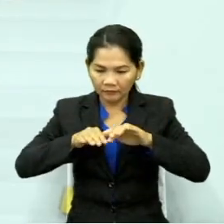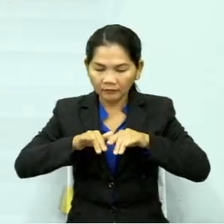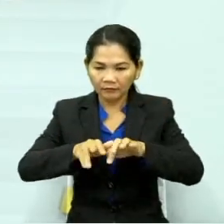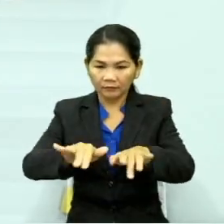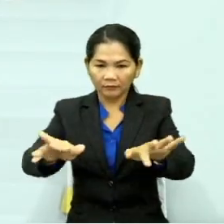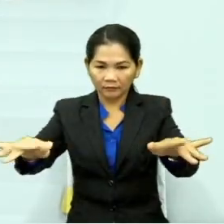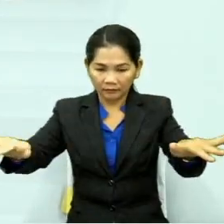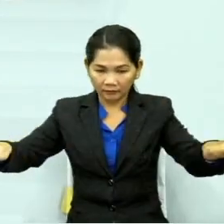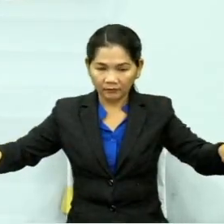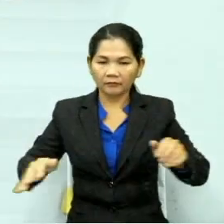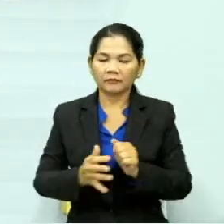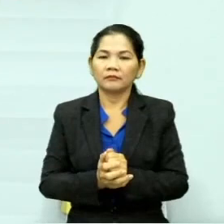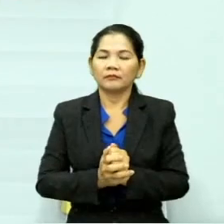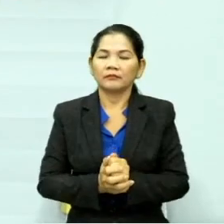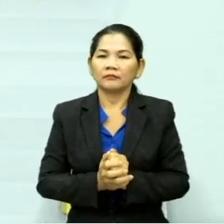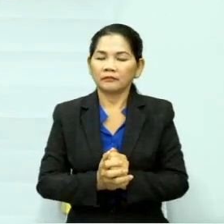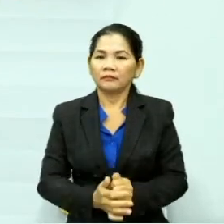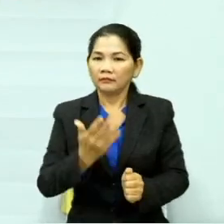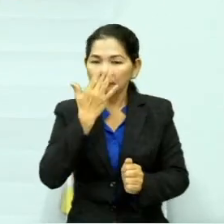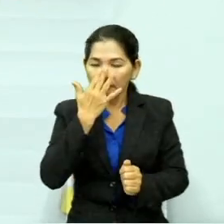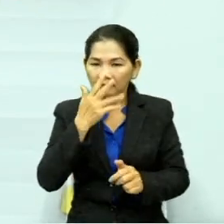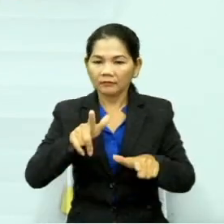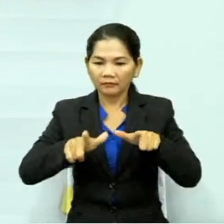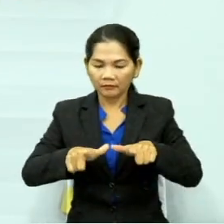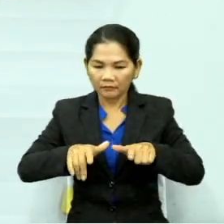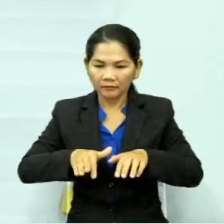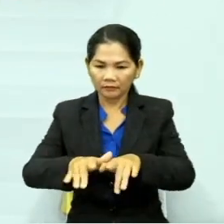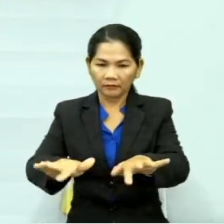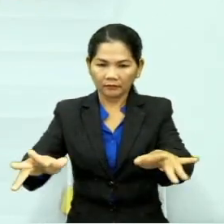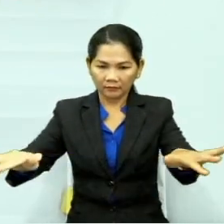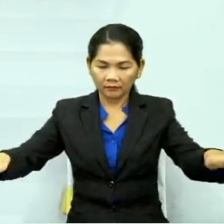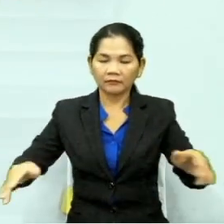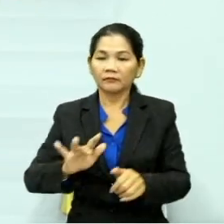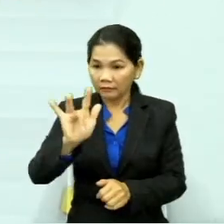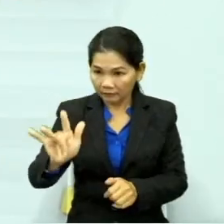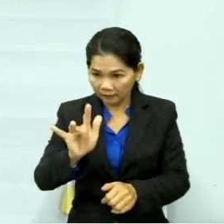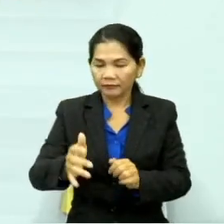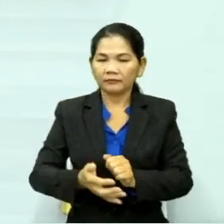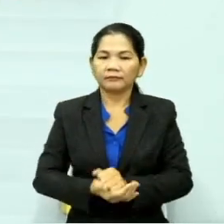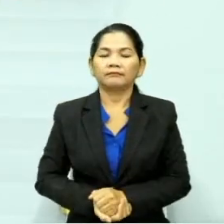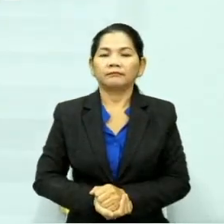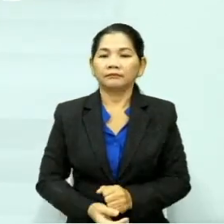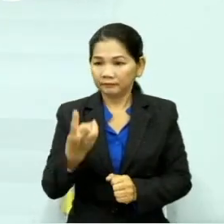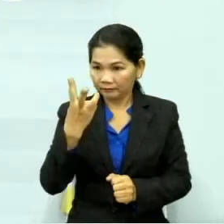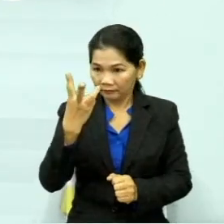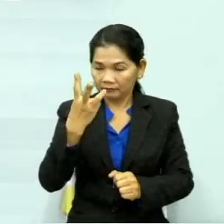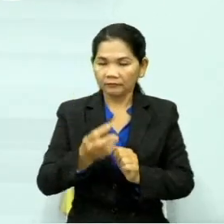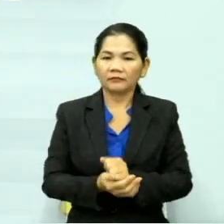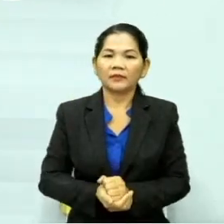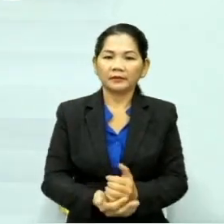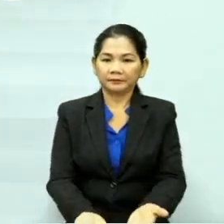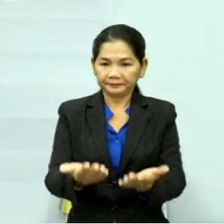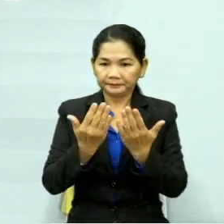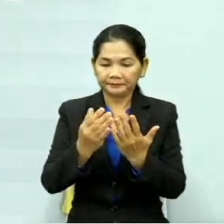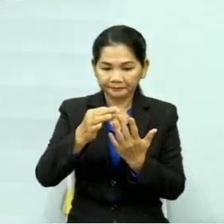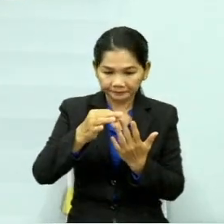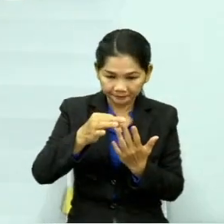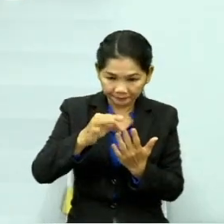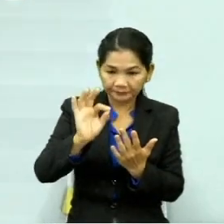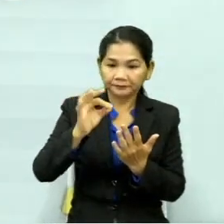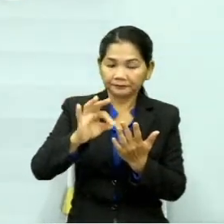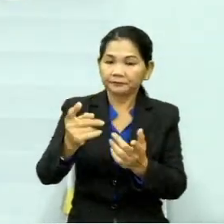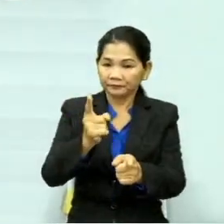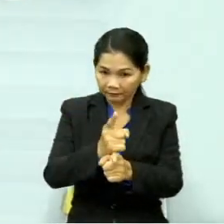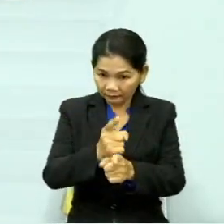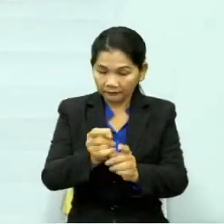phía chẳng bày ní cứ miền này đôi khả ní. Hai ai prái chùm lúc khả ní ba nạ cố. Chà lấy con tim tôn mơ mớ. Chà